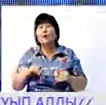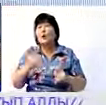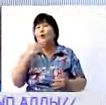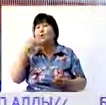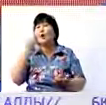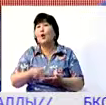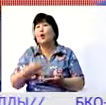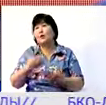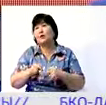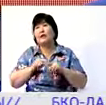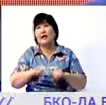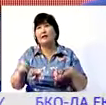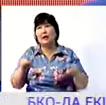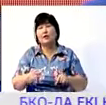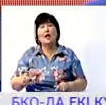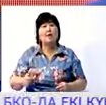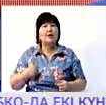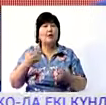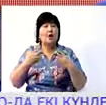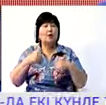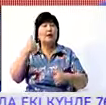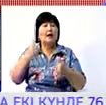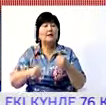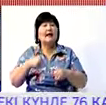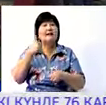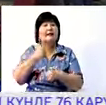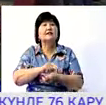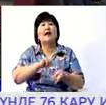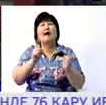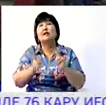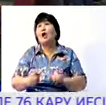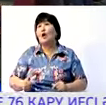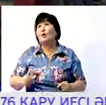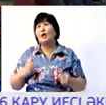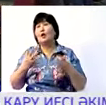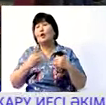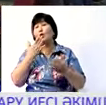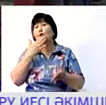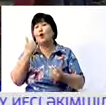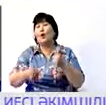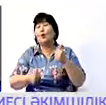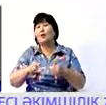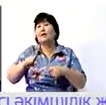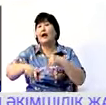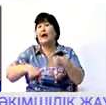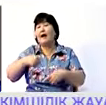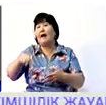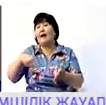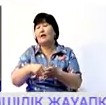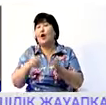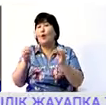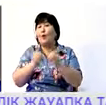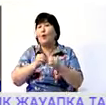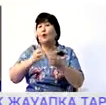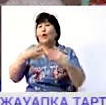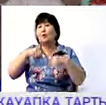ұлттық құндылықтарымызды насихаттау мерейлі отбасы байқауының негізіне айналды. Мерейлі отбасы ұлттық конкурсының қалалық кезеңіне жалпы 13